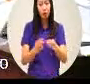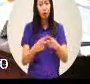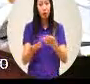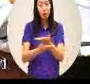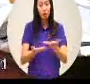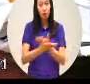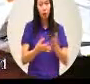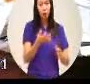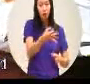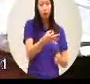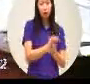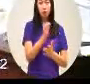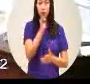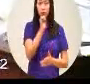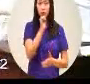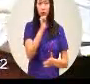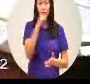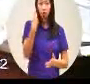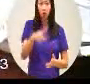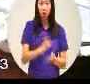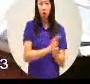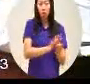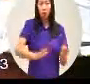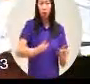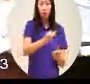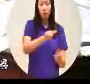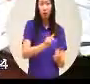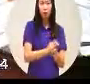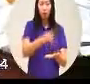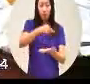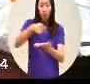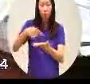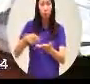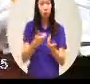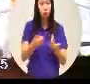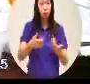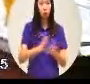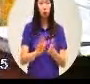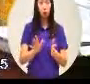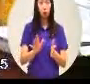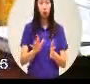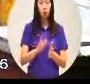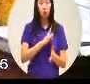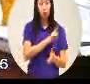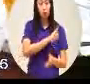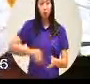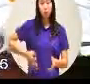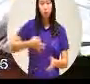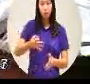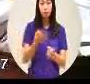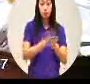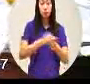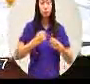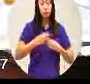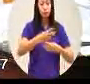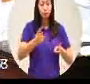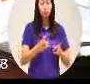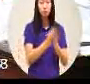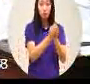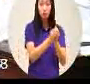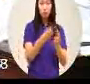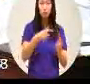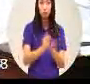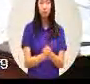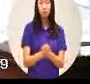财力啊，也没有人际关系去影响老师打分数。以前咱可能是开钱去甲补习班老师拜托，让